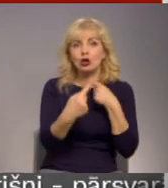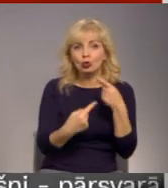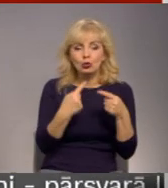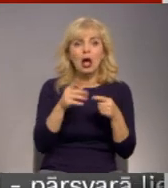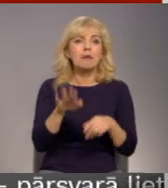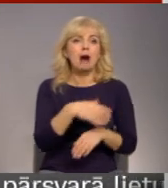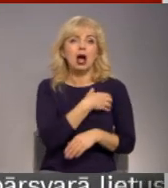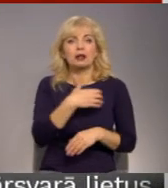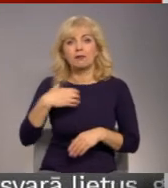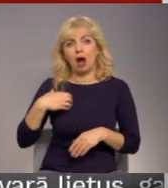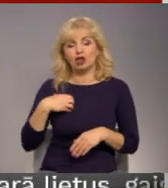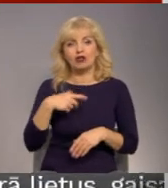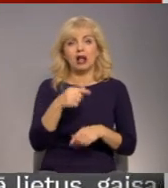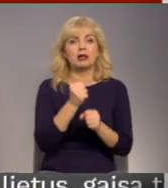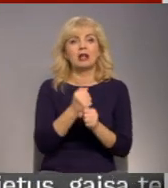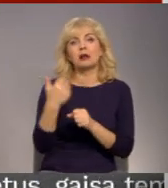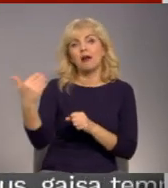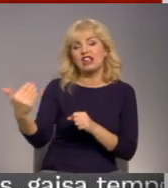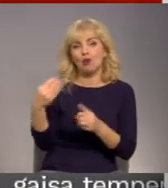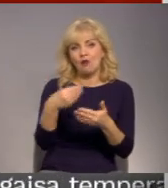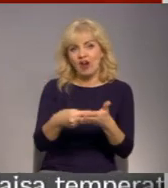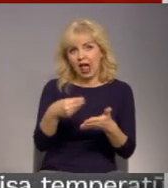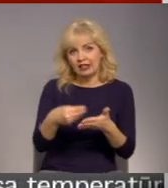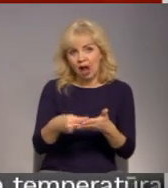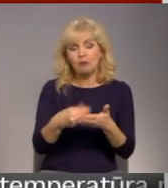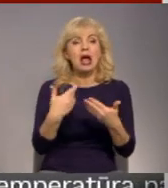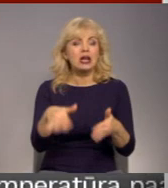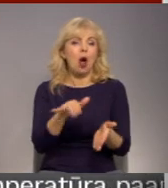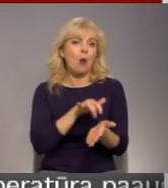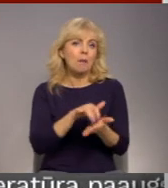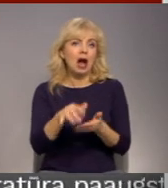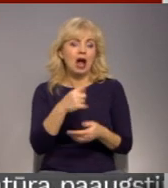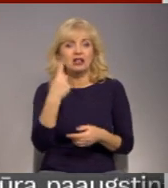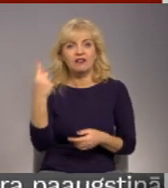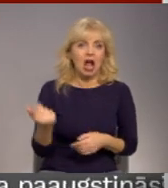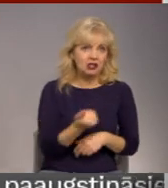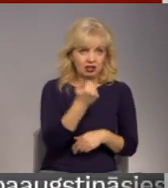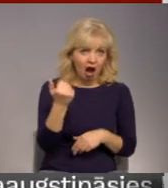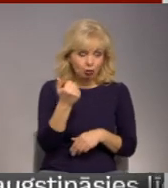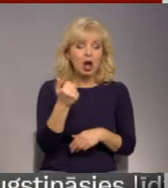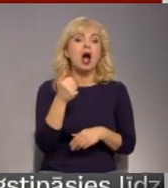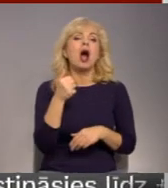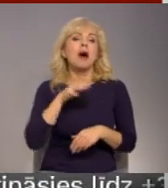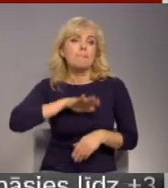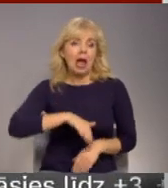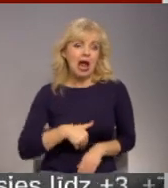par pašvaldības darba vērtējumu. Ir pagājis gads. Acīm redzot